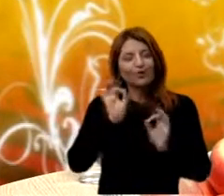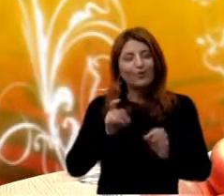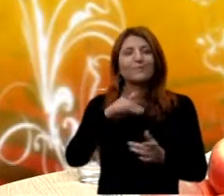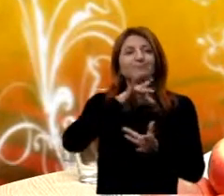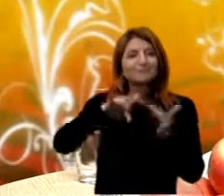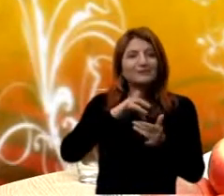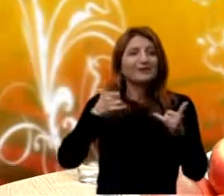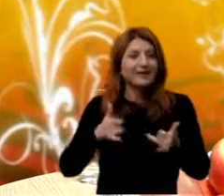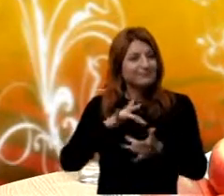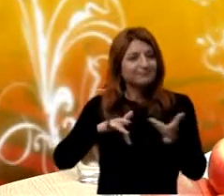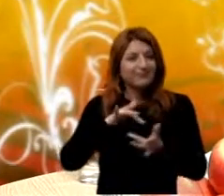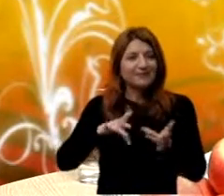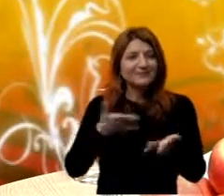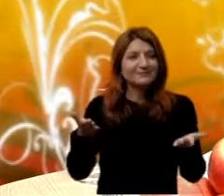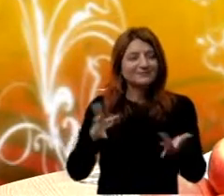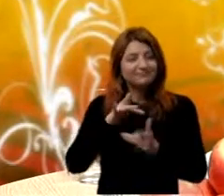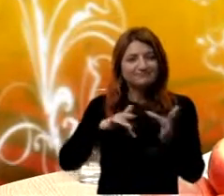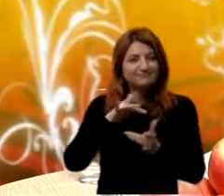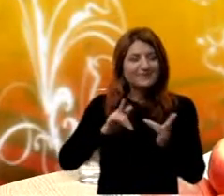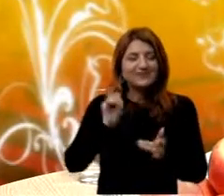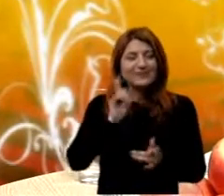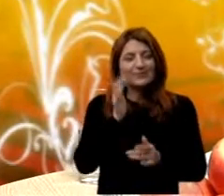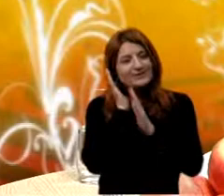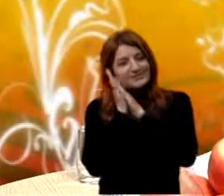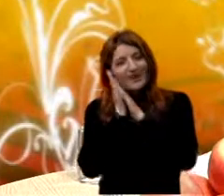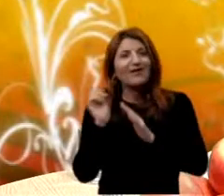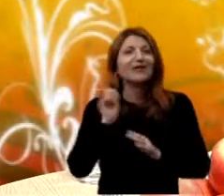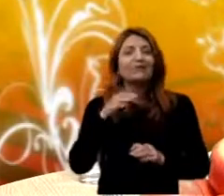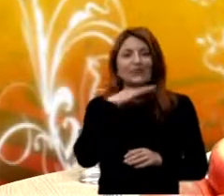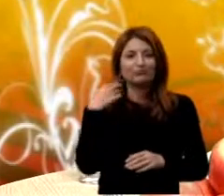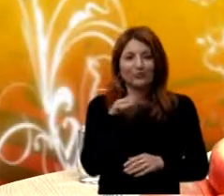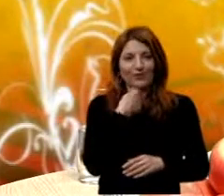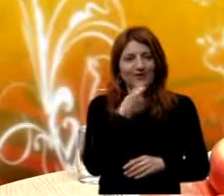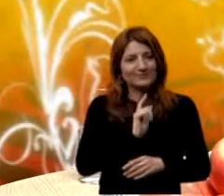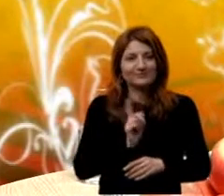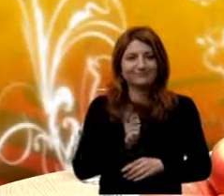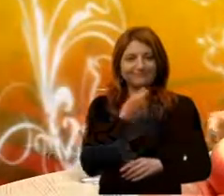dobri, plešite danas. Plešite, nemojte spavati i nemojte puno jesti.